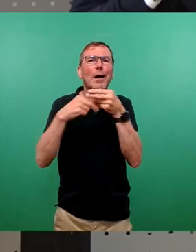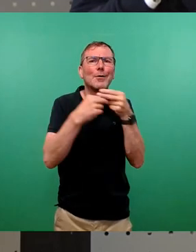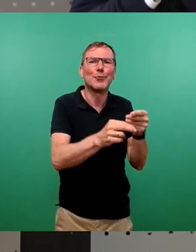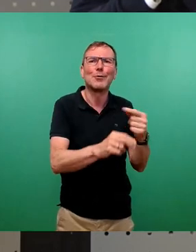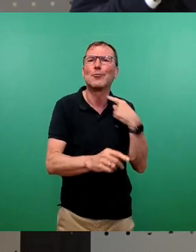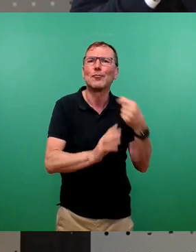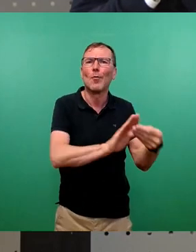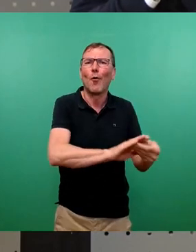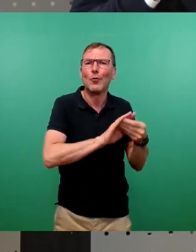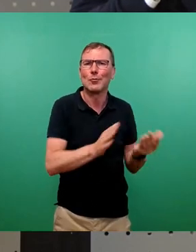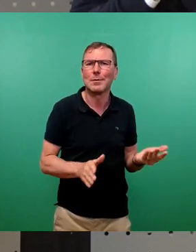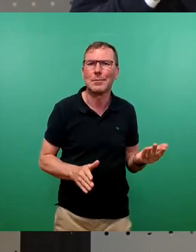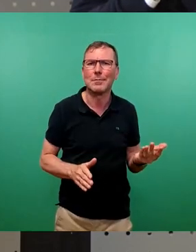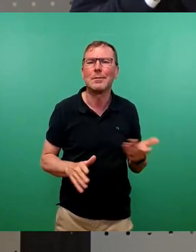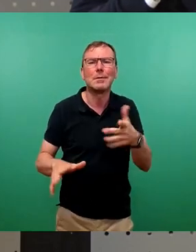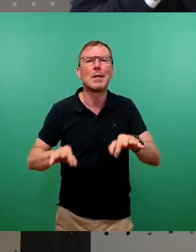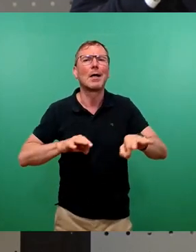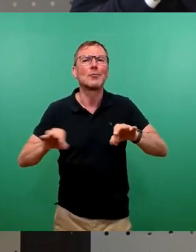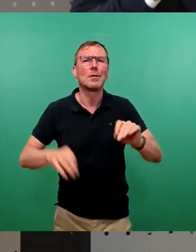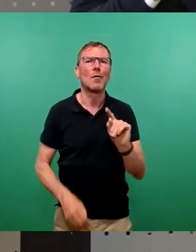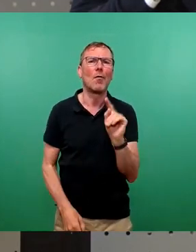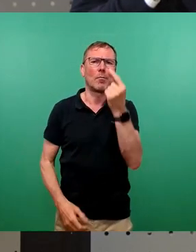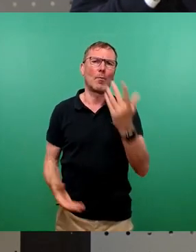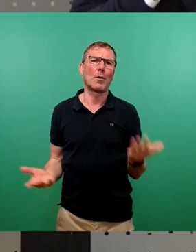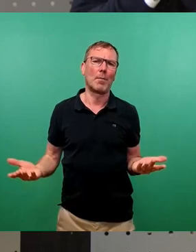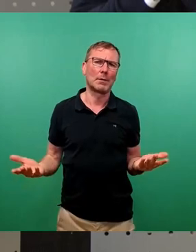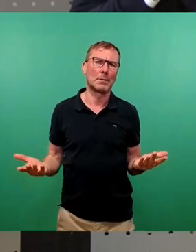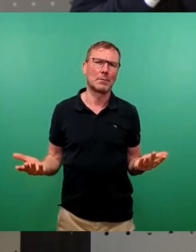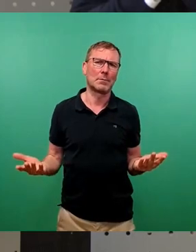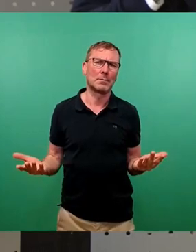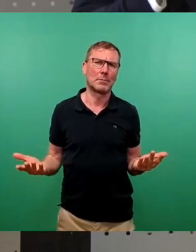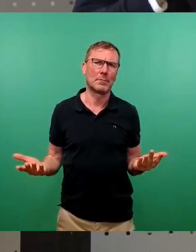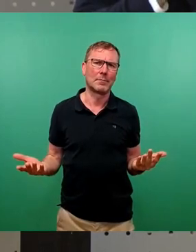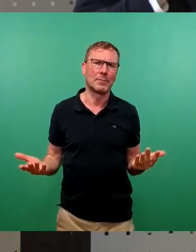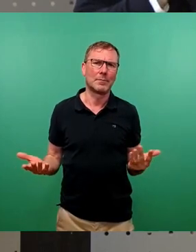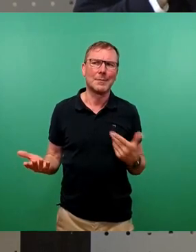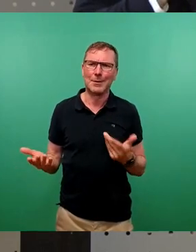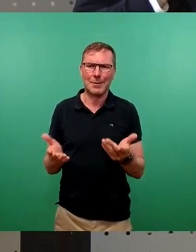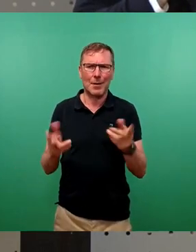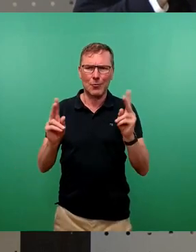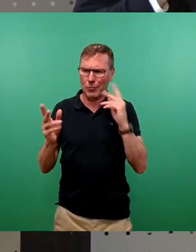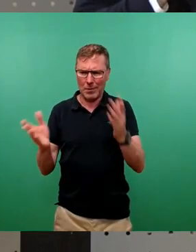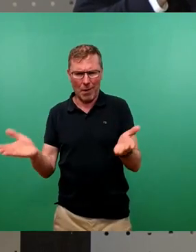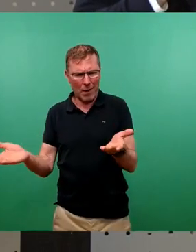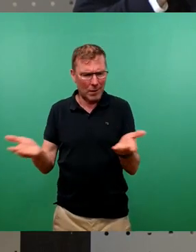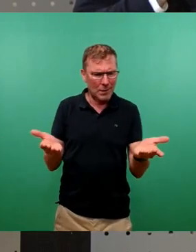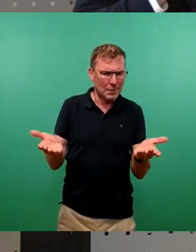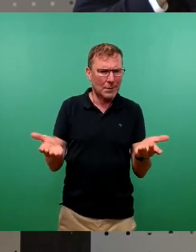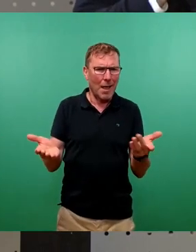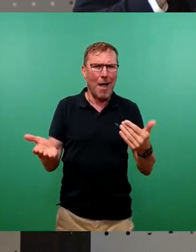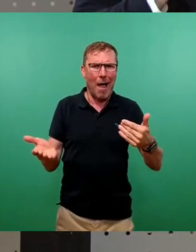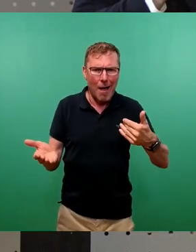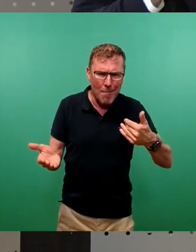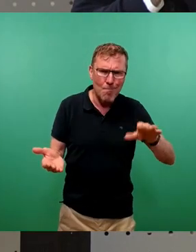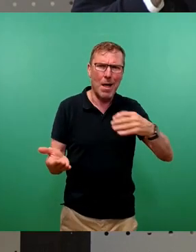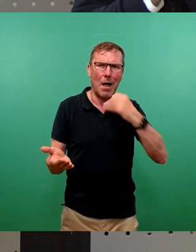der grundsätzlichen Strategie des Oberbürgermeisters, die Wucht sozusagen im Stadtrat eher nach rechts zu verschieben.